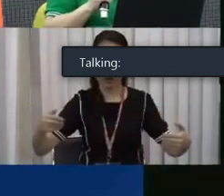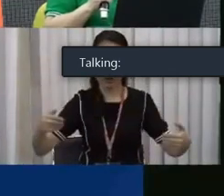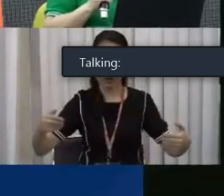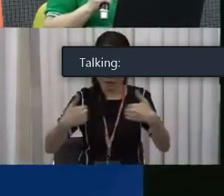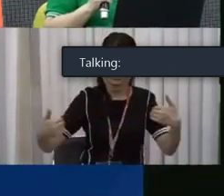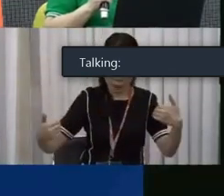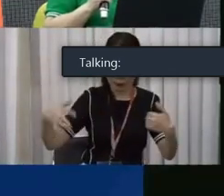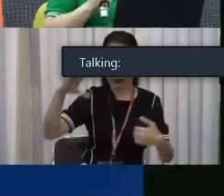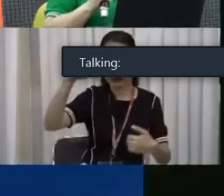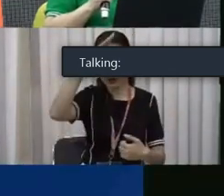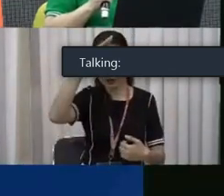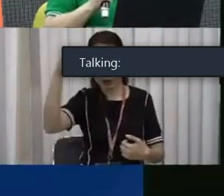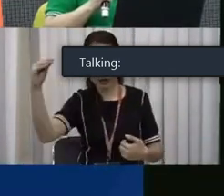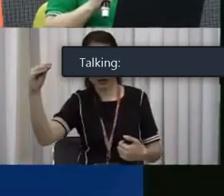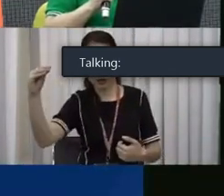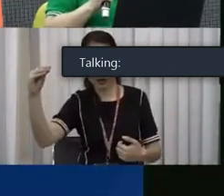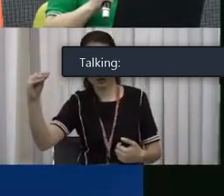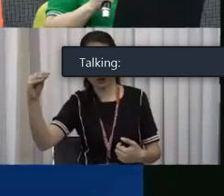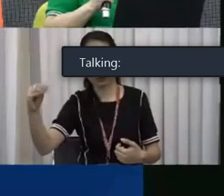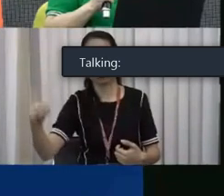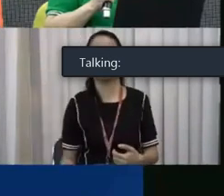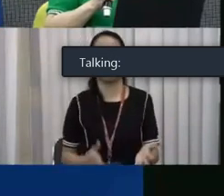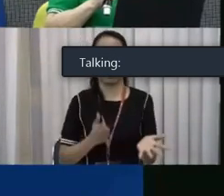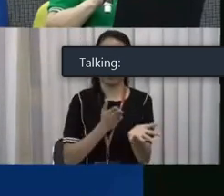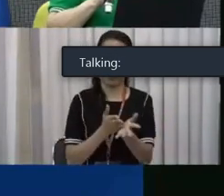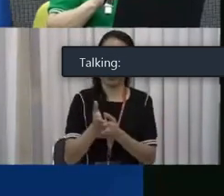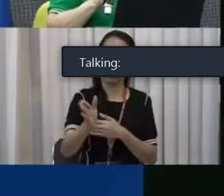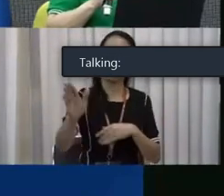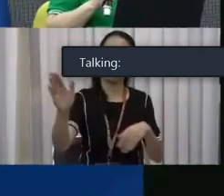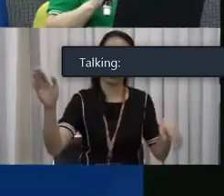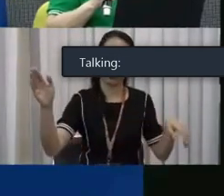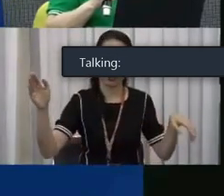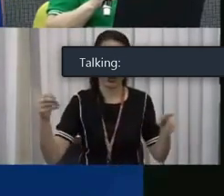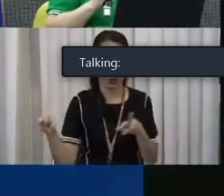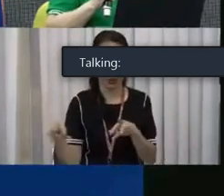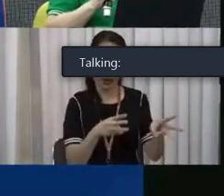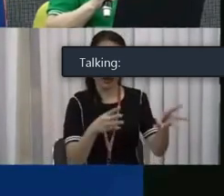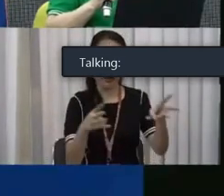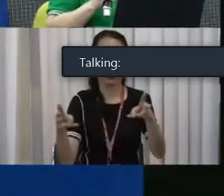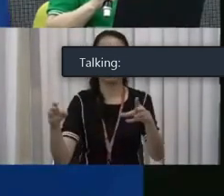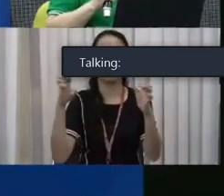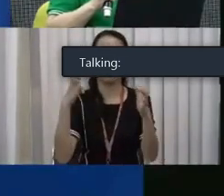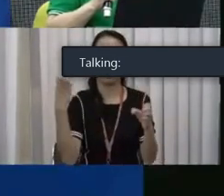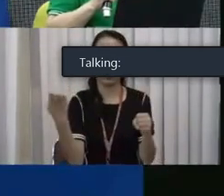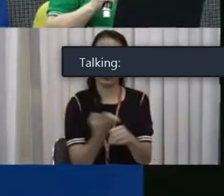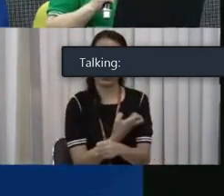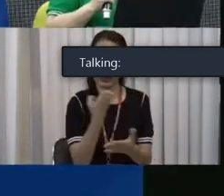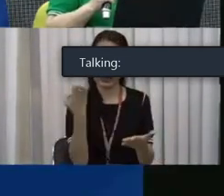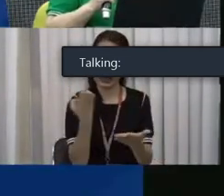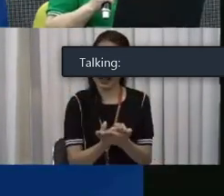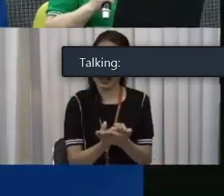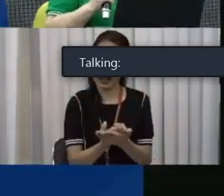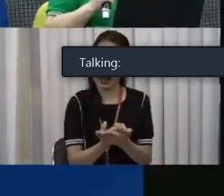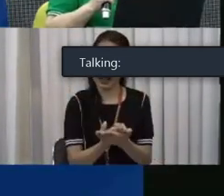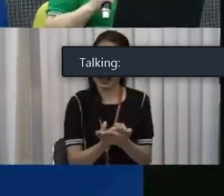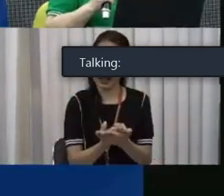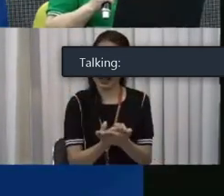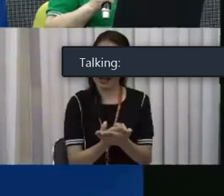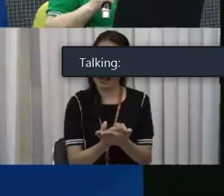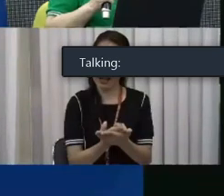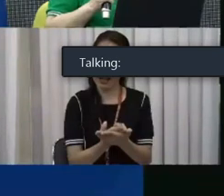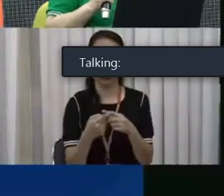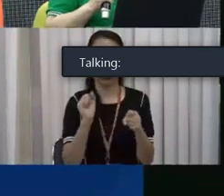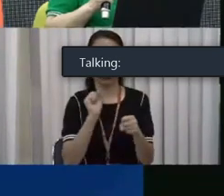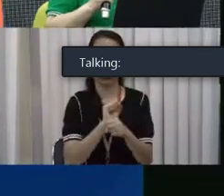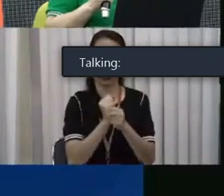mga passageways, enough gyud nya atong lighting, ato ang air condition, maayo ba,